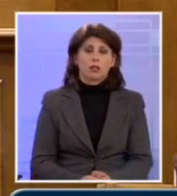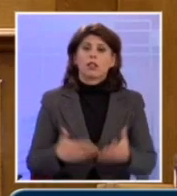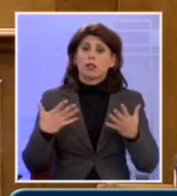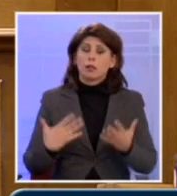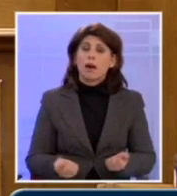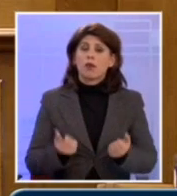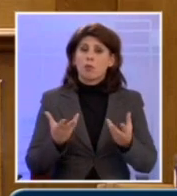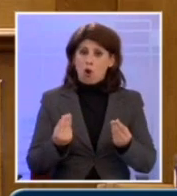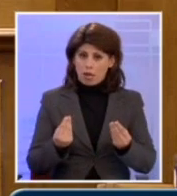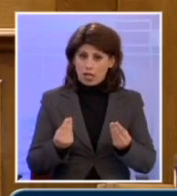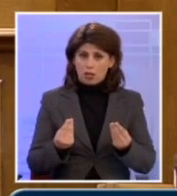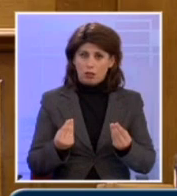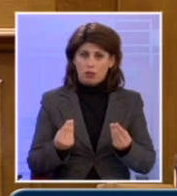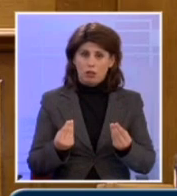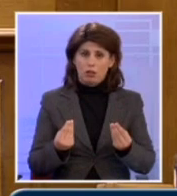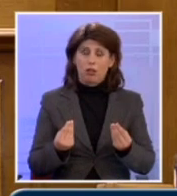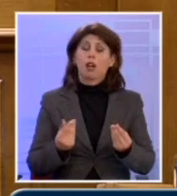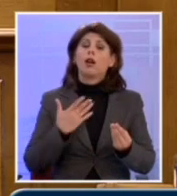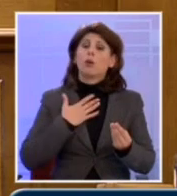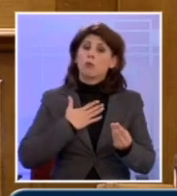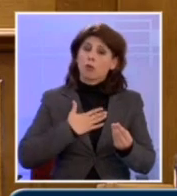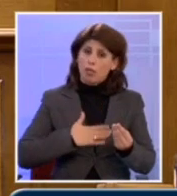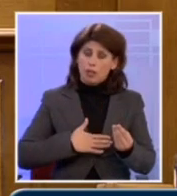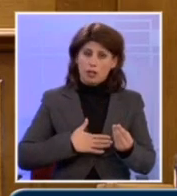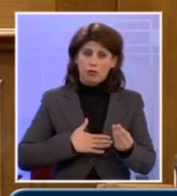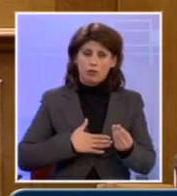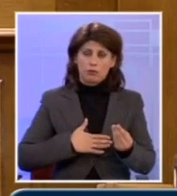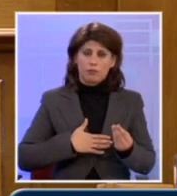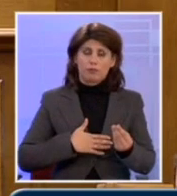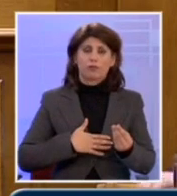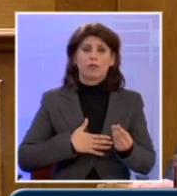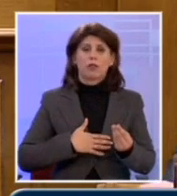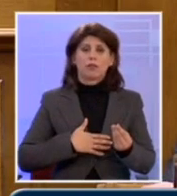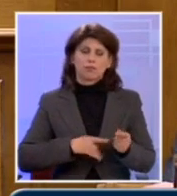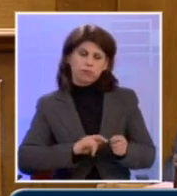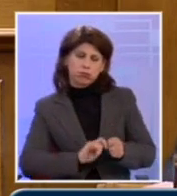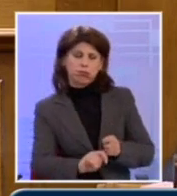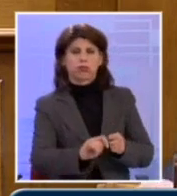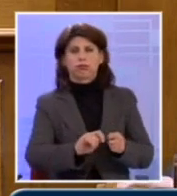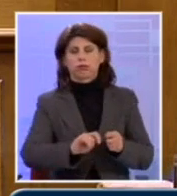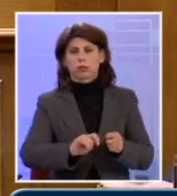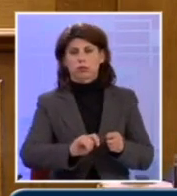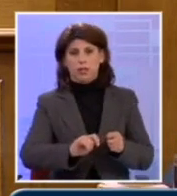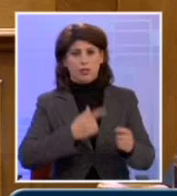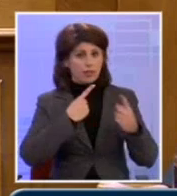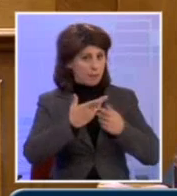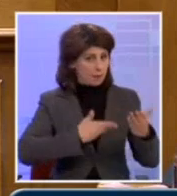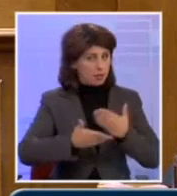Υπάρχουν πολλοί που θέλουν να υπονομεύσουν διαπραγμάτευση, δεν θα τα